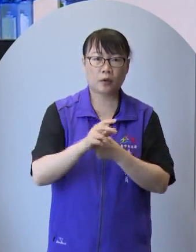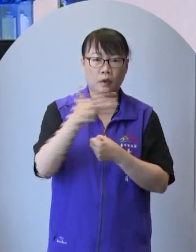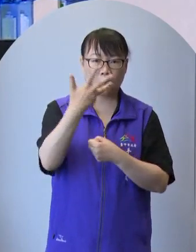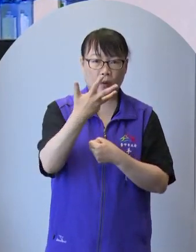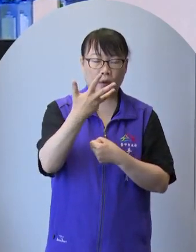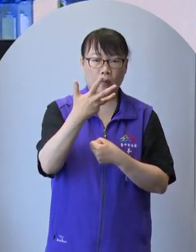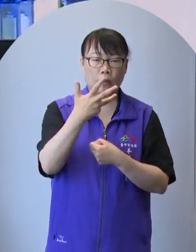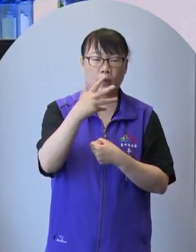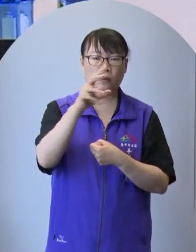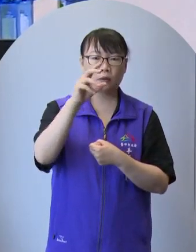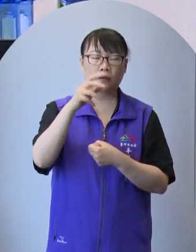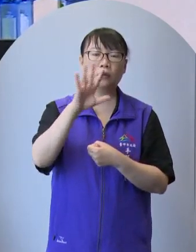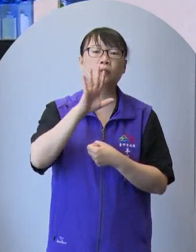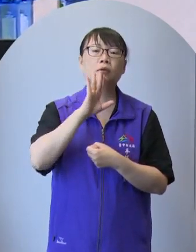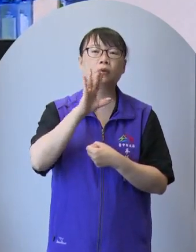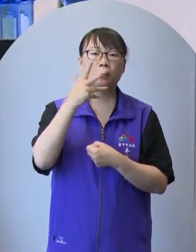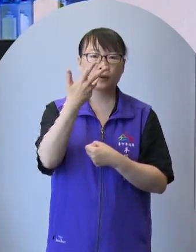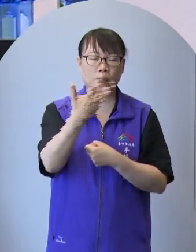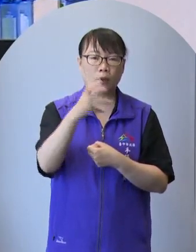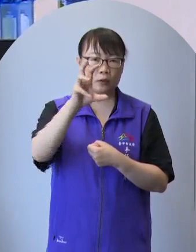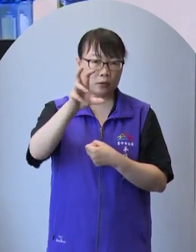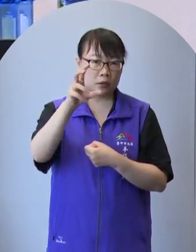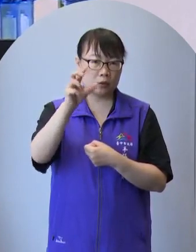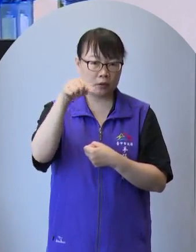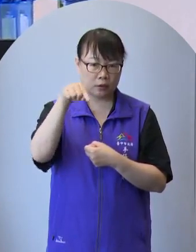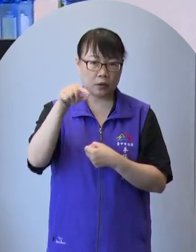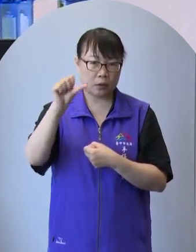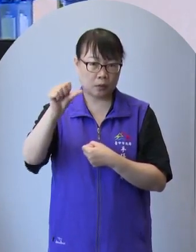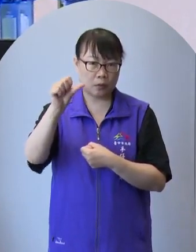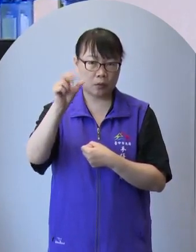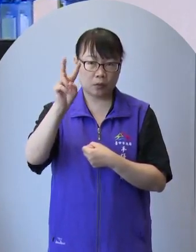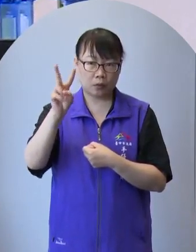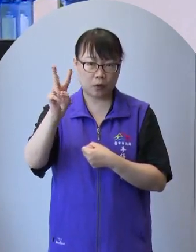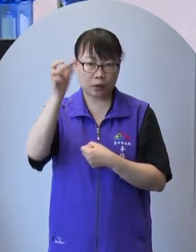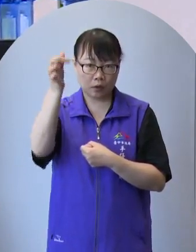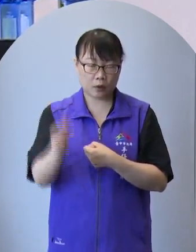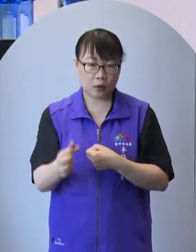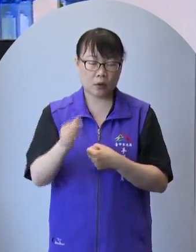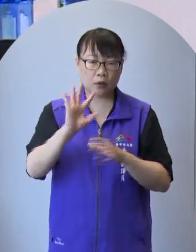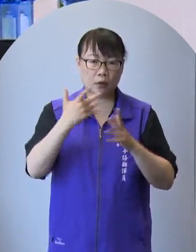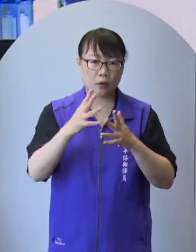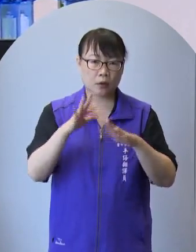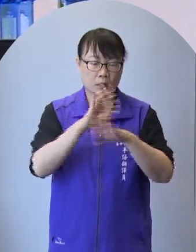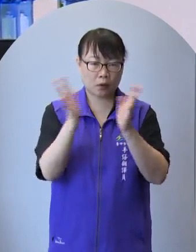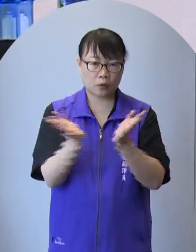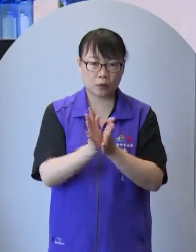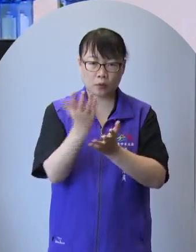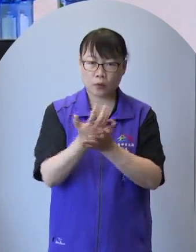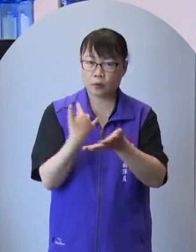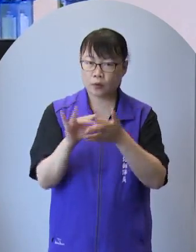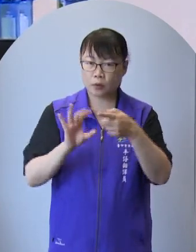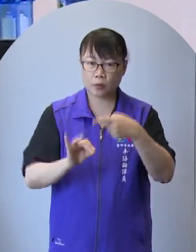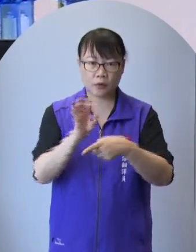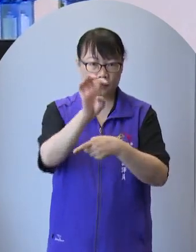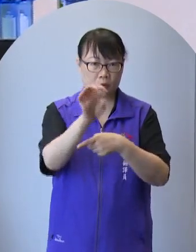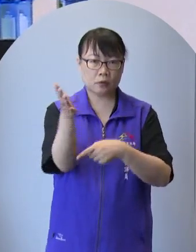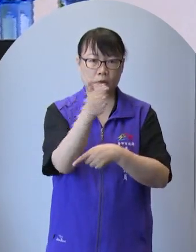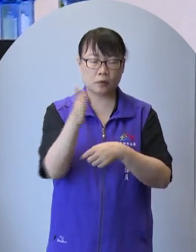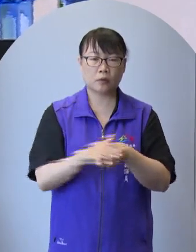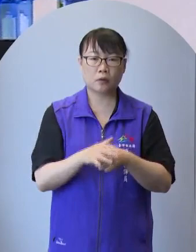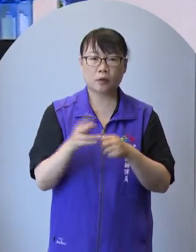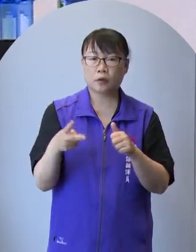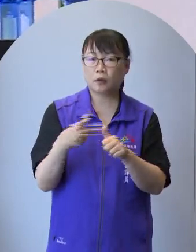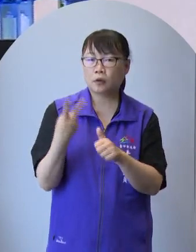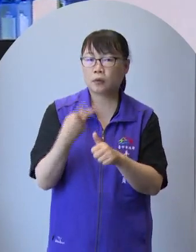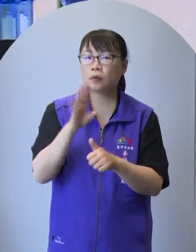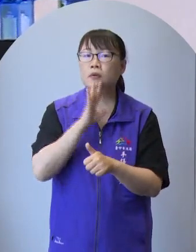87.52亿。我们在教育投资、在文化投资还加强哈，那占我们总预算大概40%左右。那第二名是什